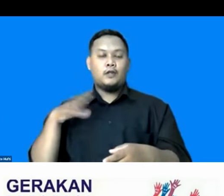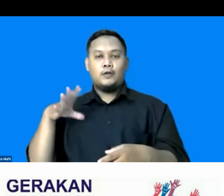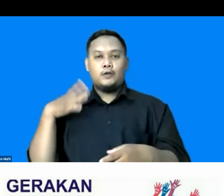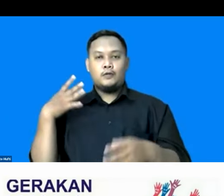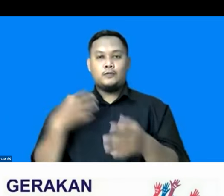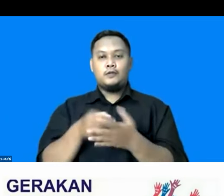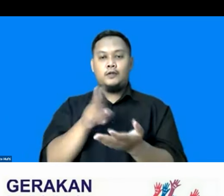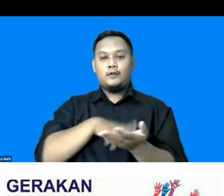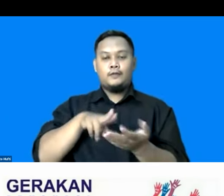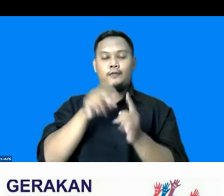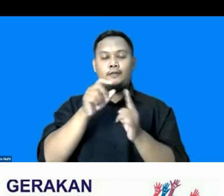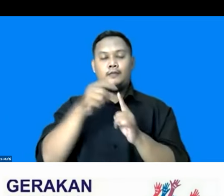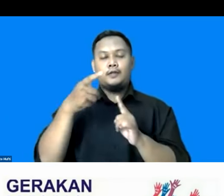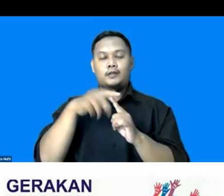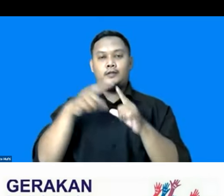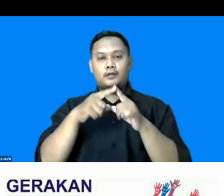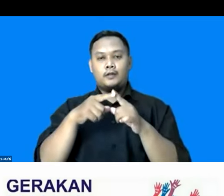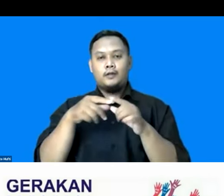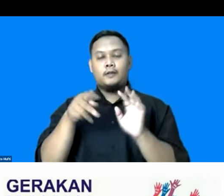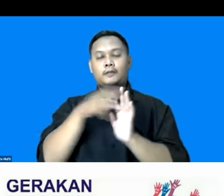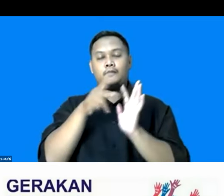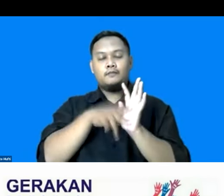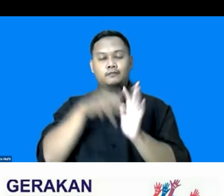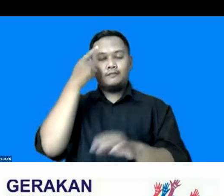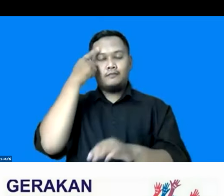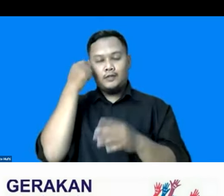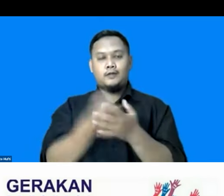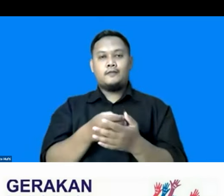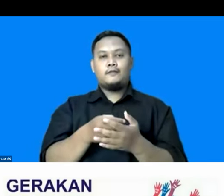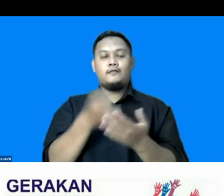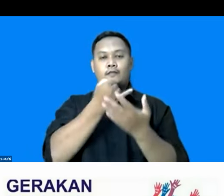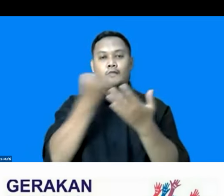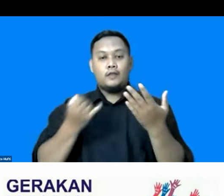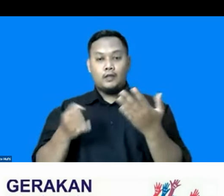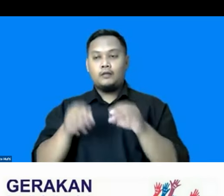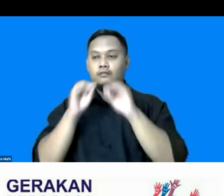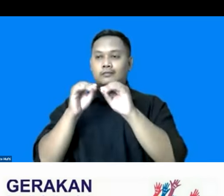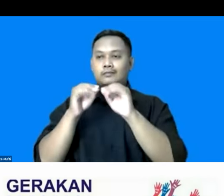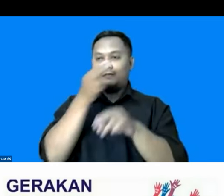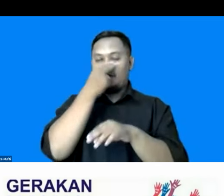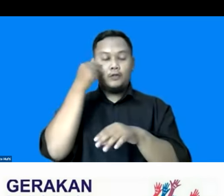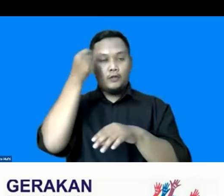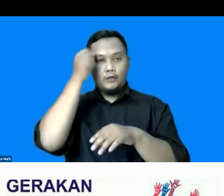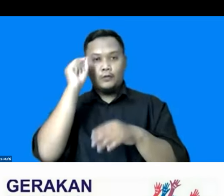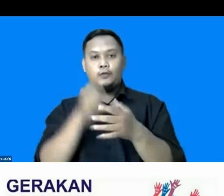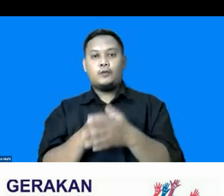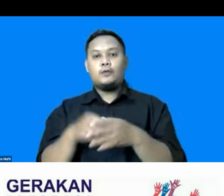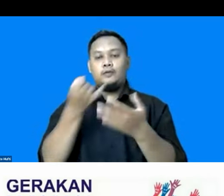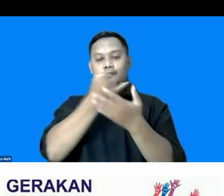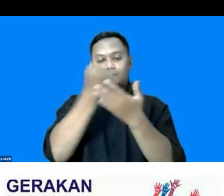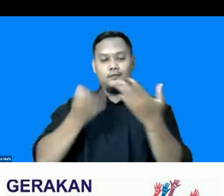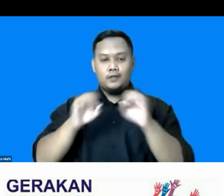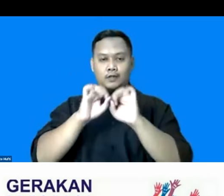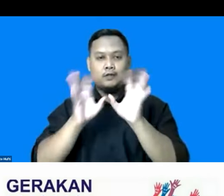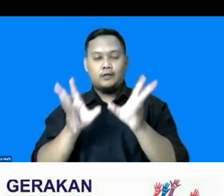Petra, program studi arsitektur. Ia mengajar mata kuliah desain inklusi yang melibatkan penyandang disabilitas, orang